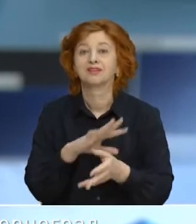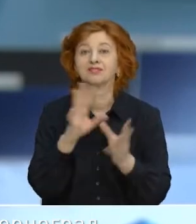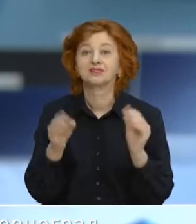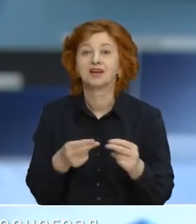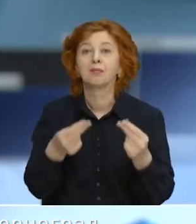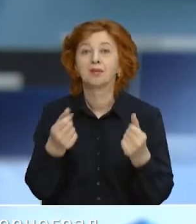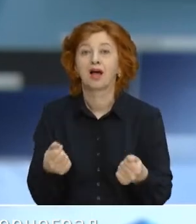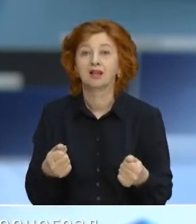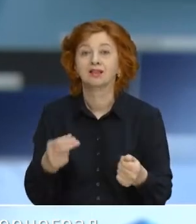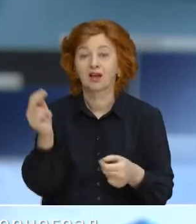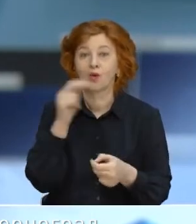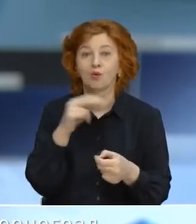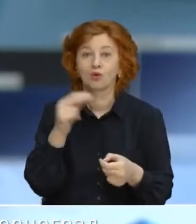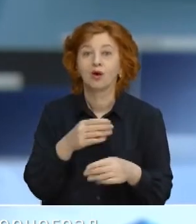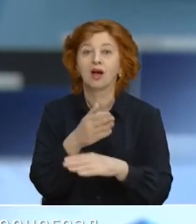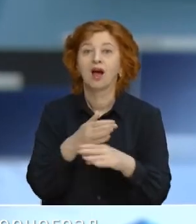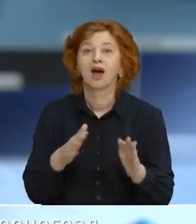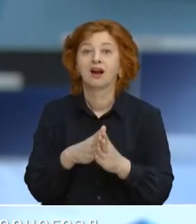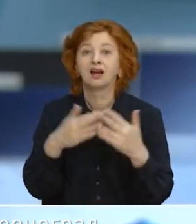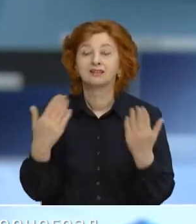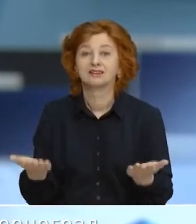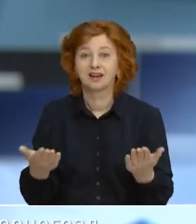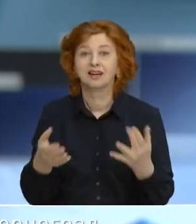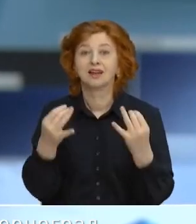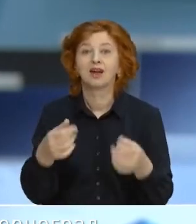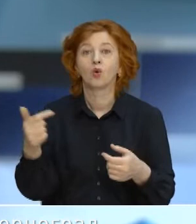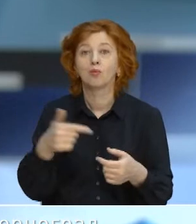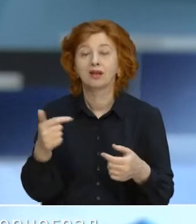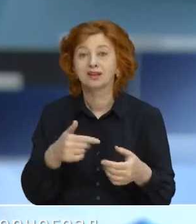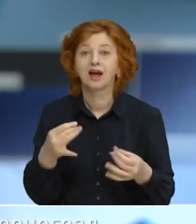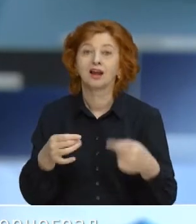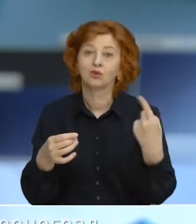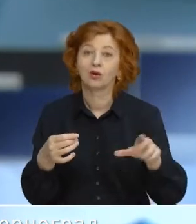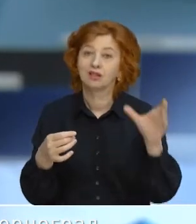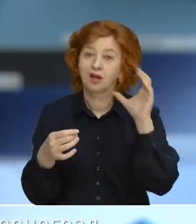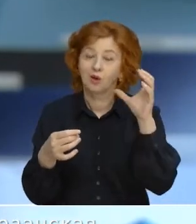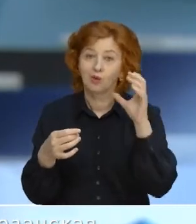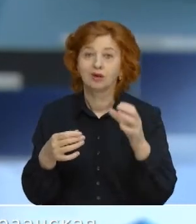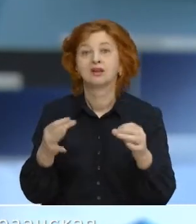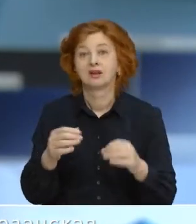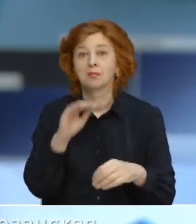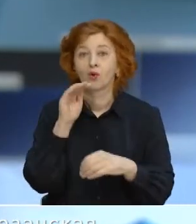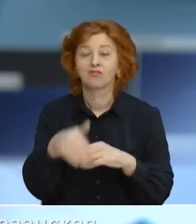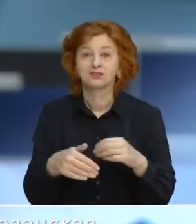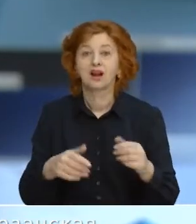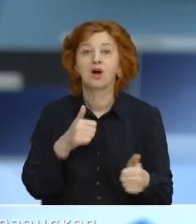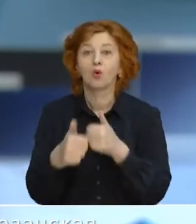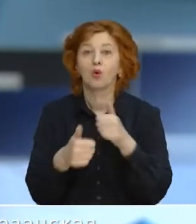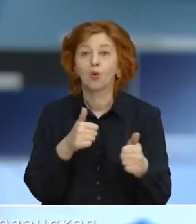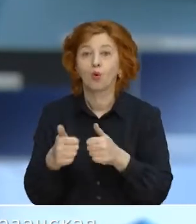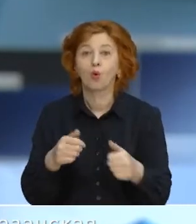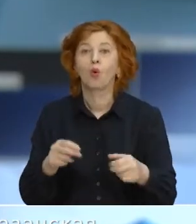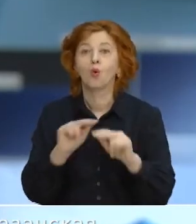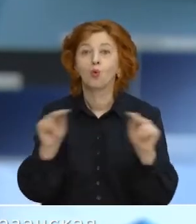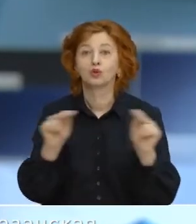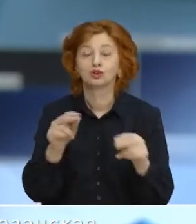уроки, разделить по дням обучения техническим и гуманитарным наукам предлагают студенты в финале профессионального конкурса